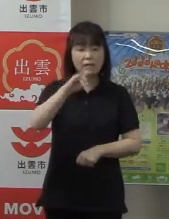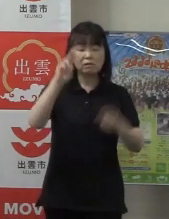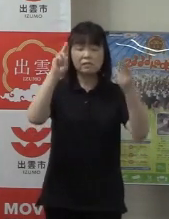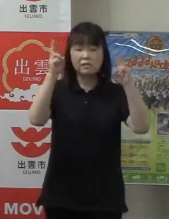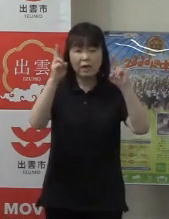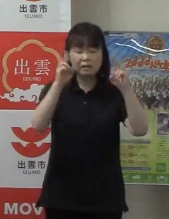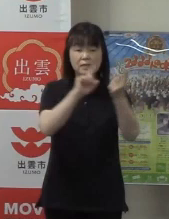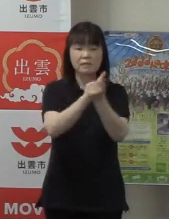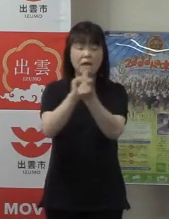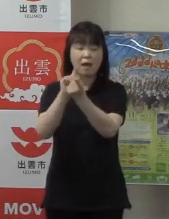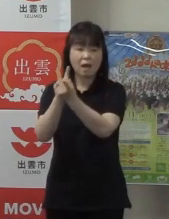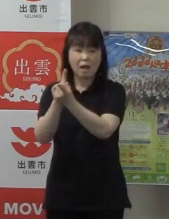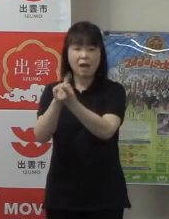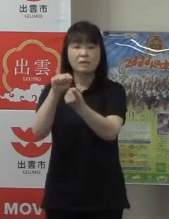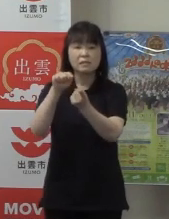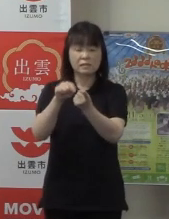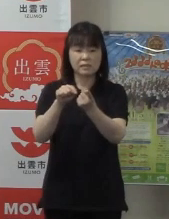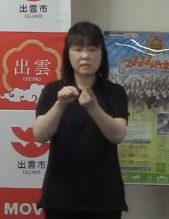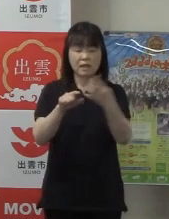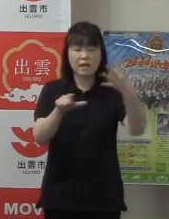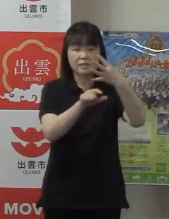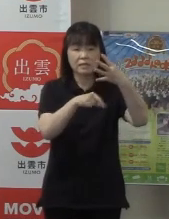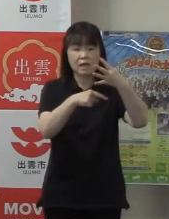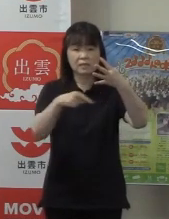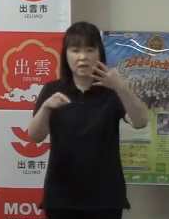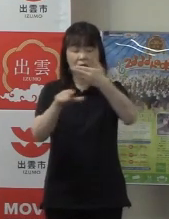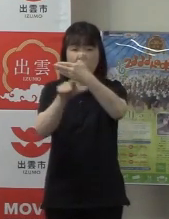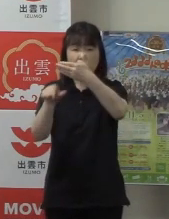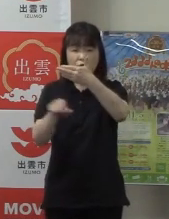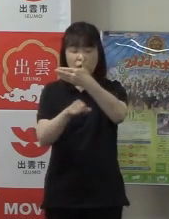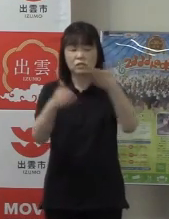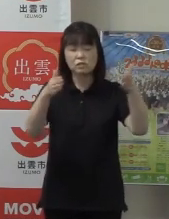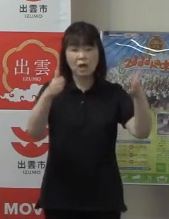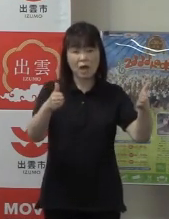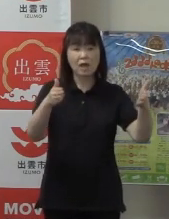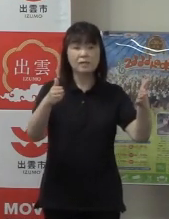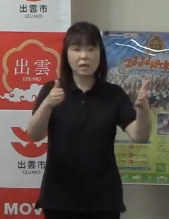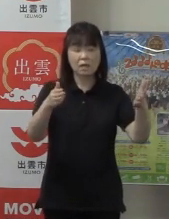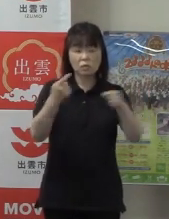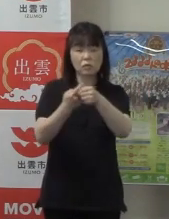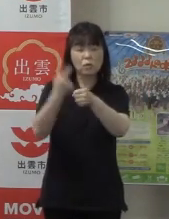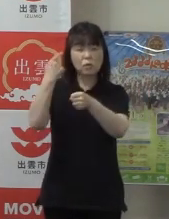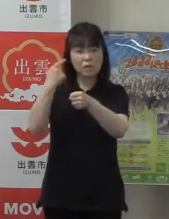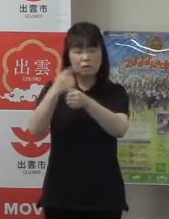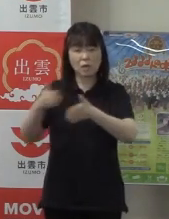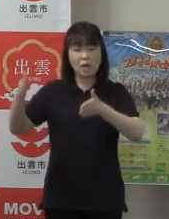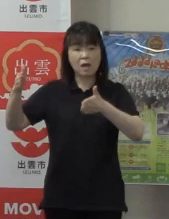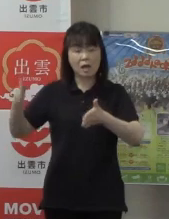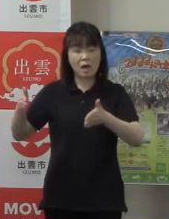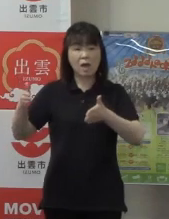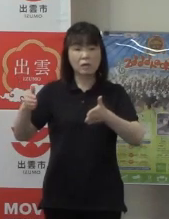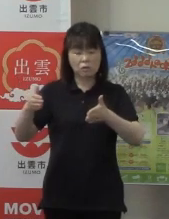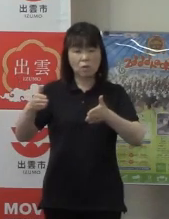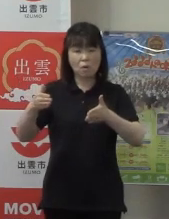業者に対して4月から9月の前年同期間平均単価との